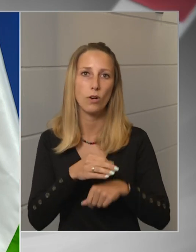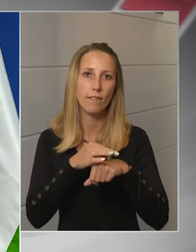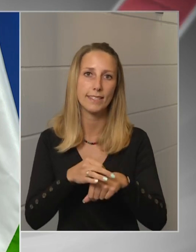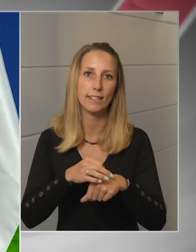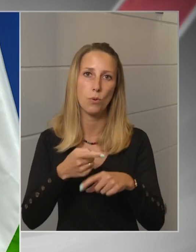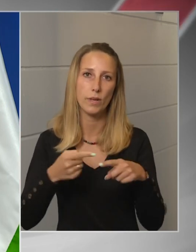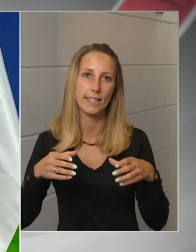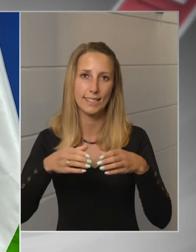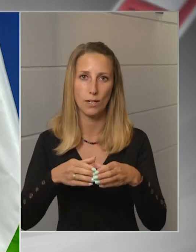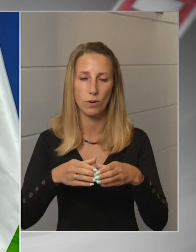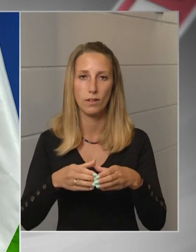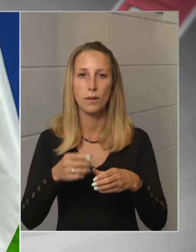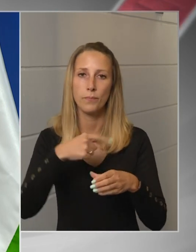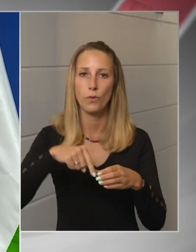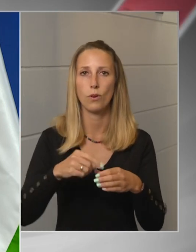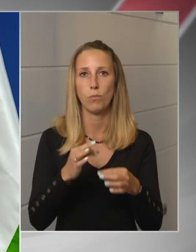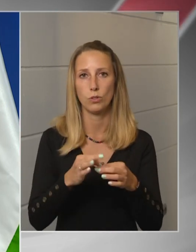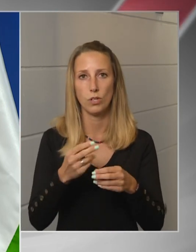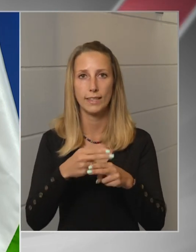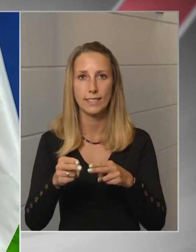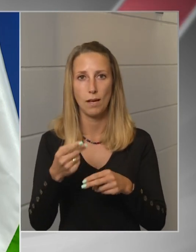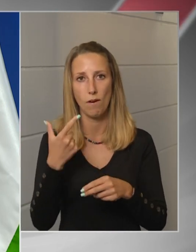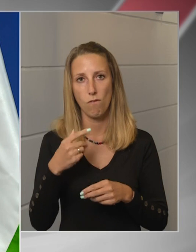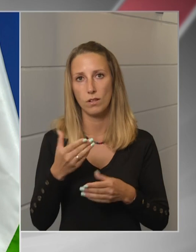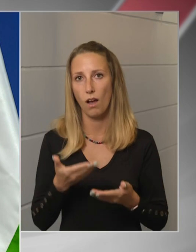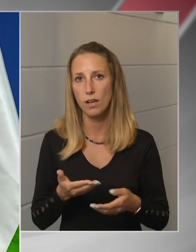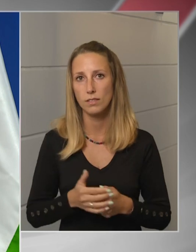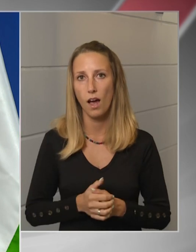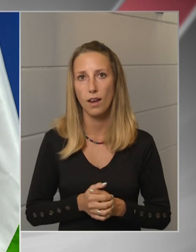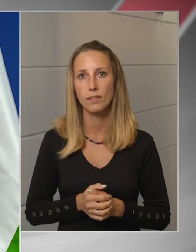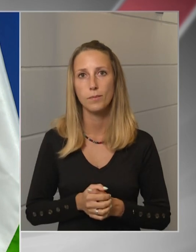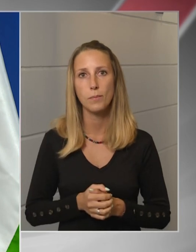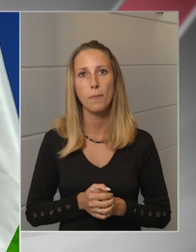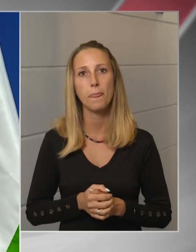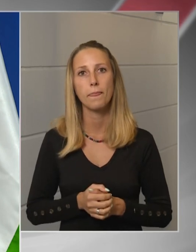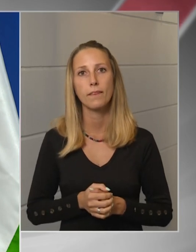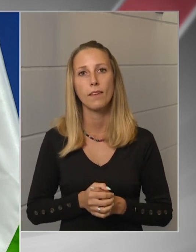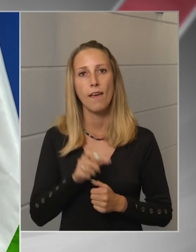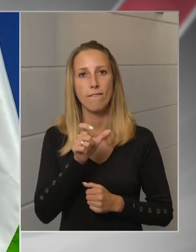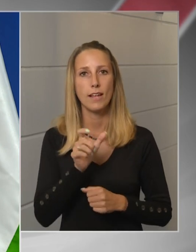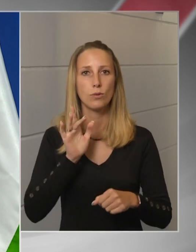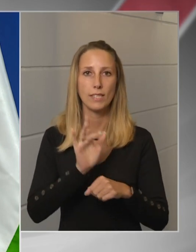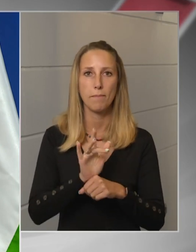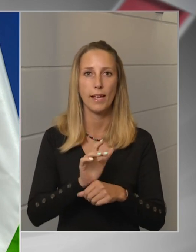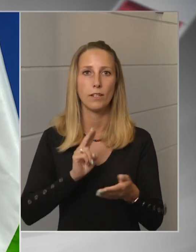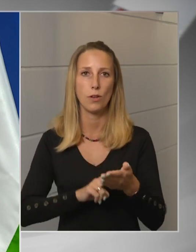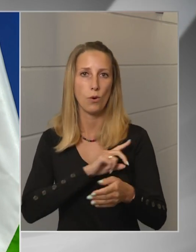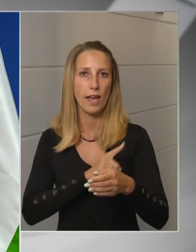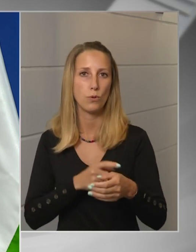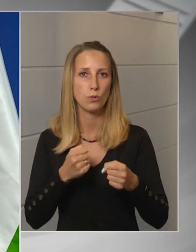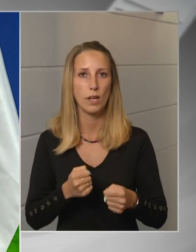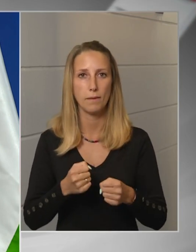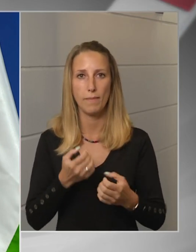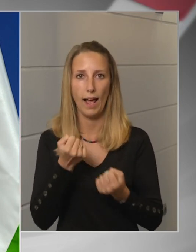részéről, hiszen ők pontosan tisztában voltak azzal, hogy egy velük szemben jogerősen megállapított